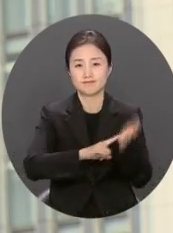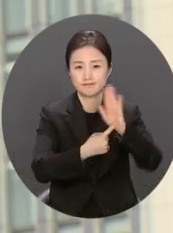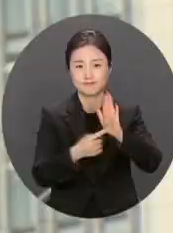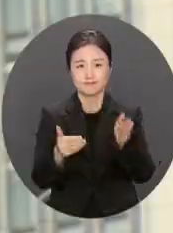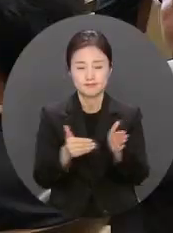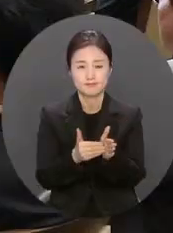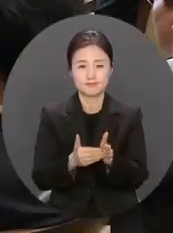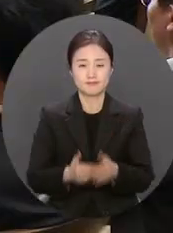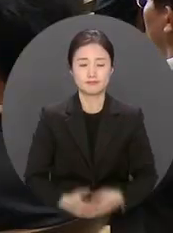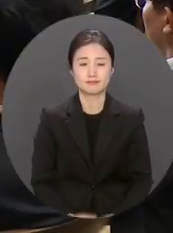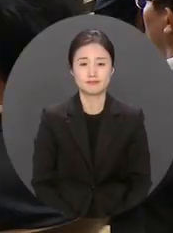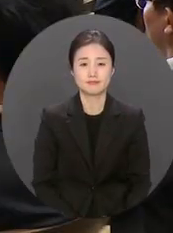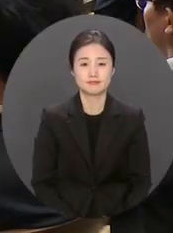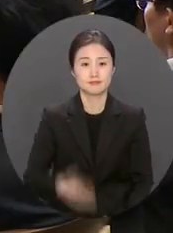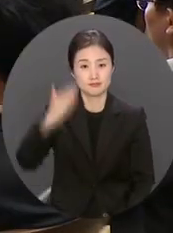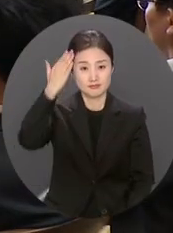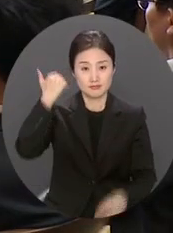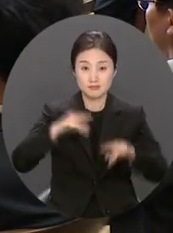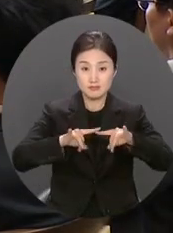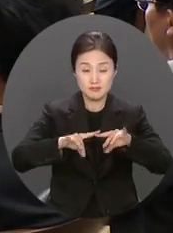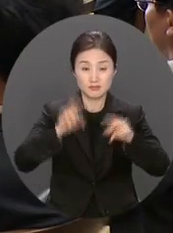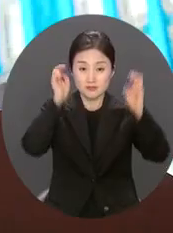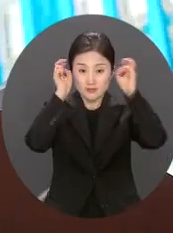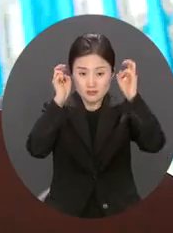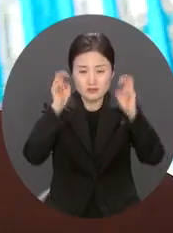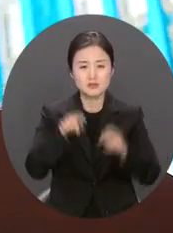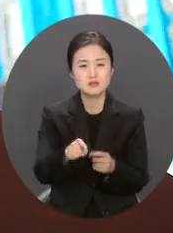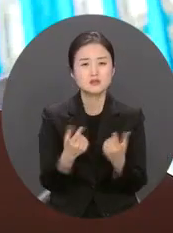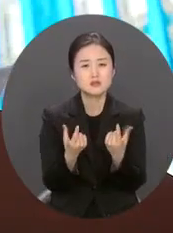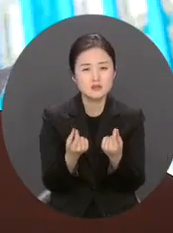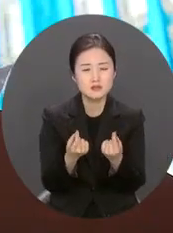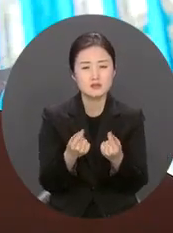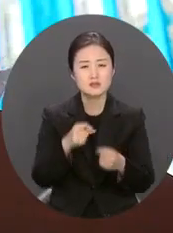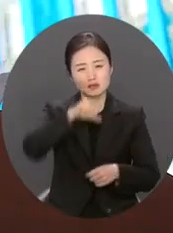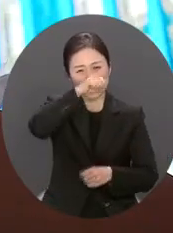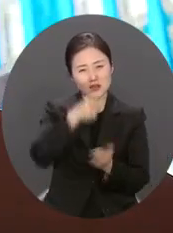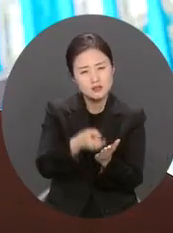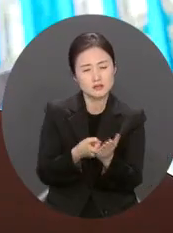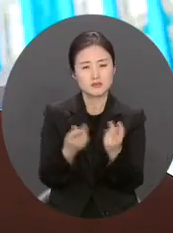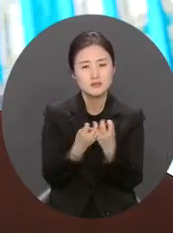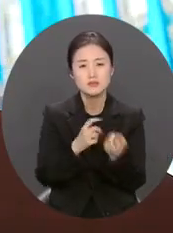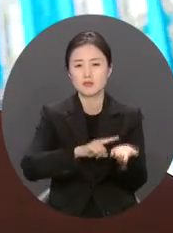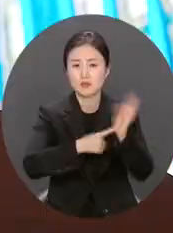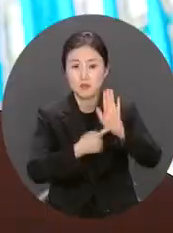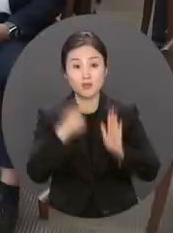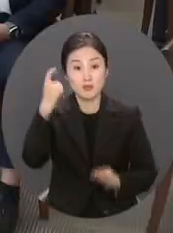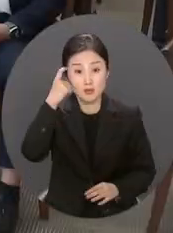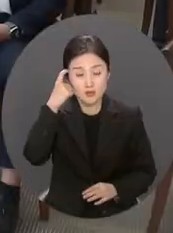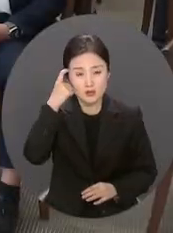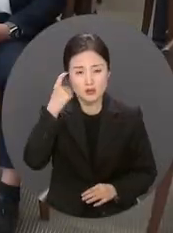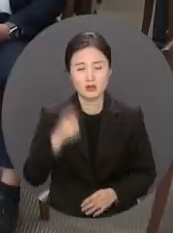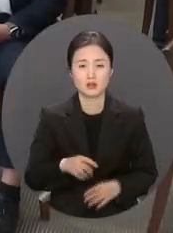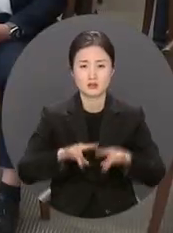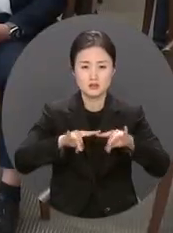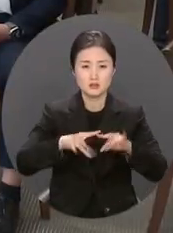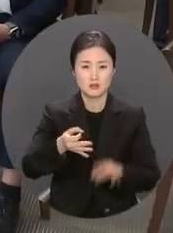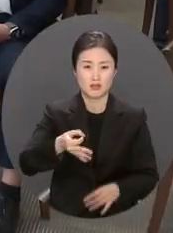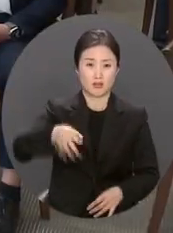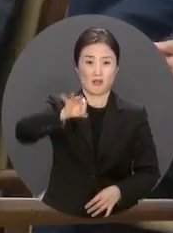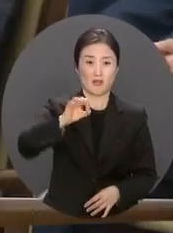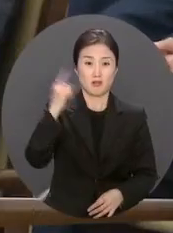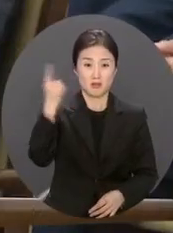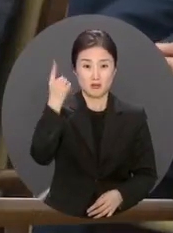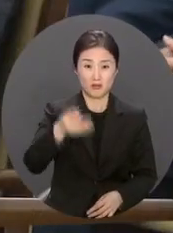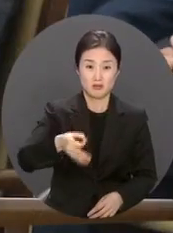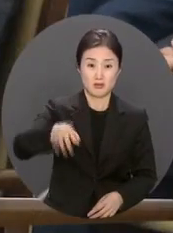전해졌습니다. 한전이 이 같은 대규모 자구안을 마련한 것은 전기요금 인상을 정부와 국민의 요구하기에 앞서